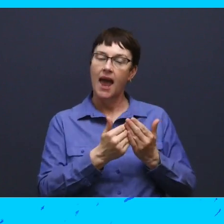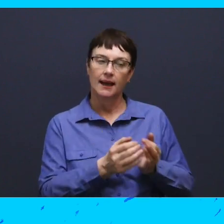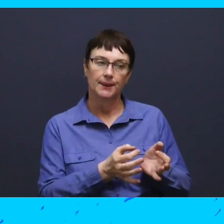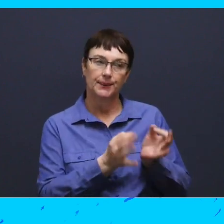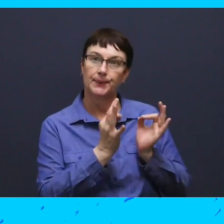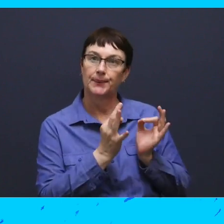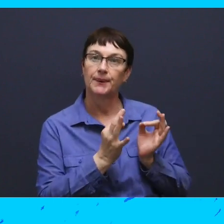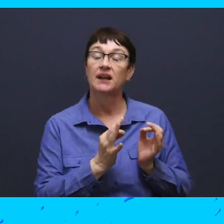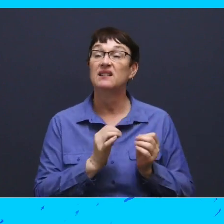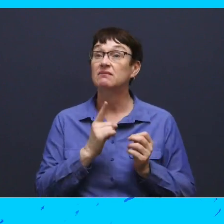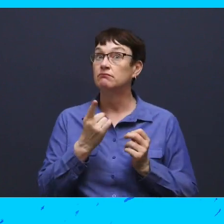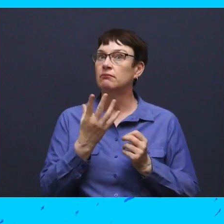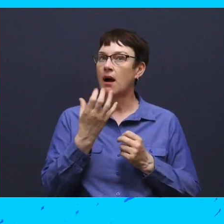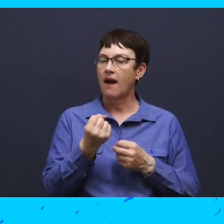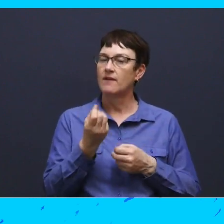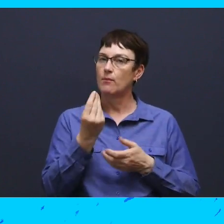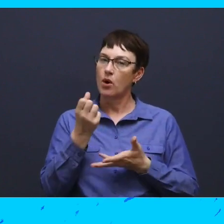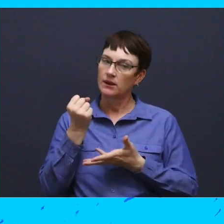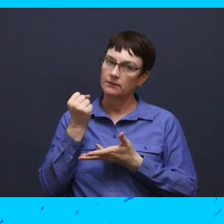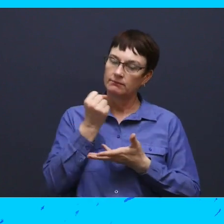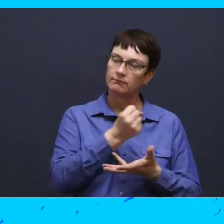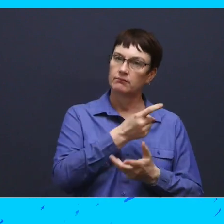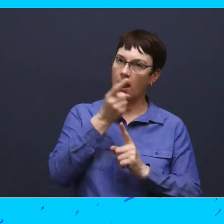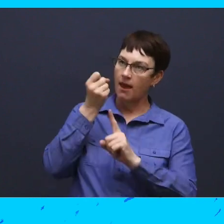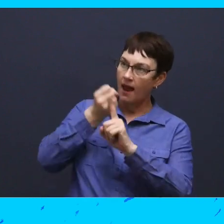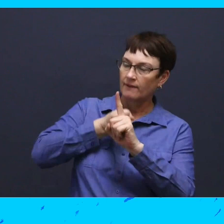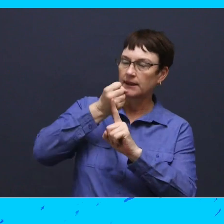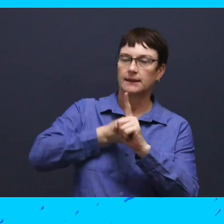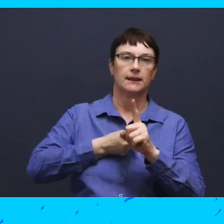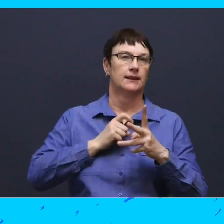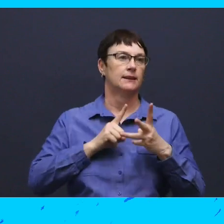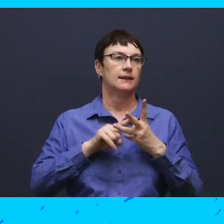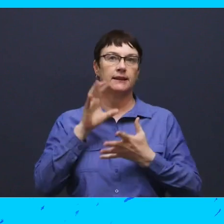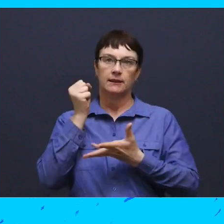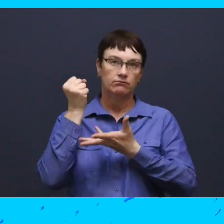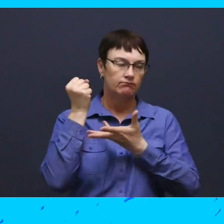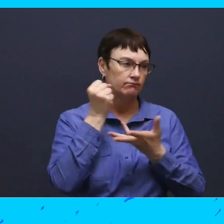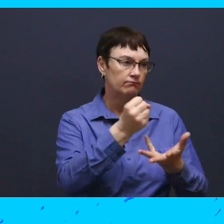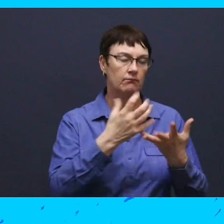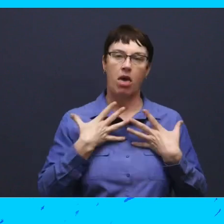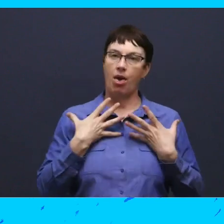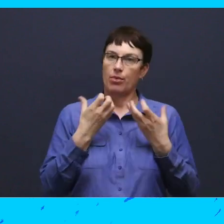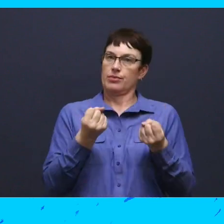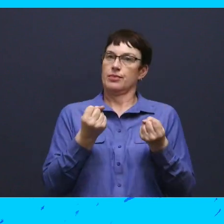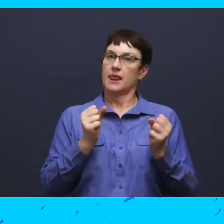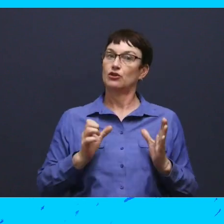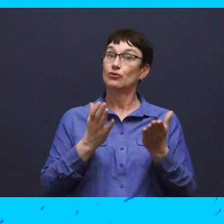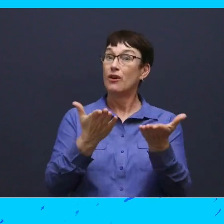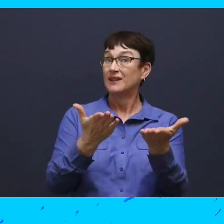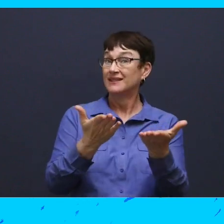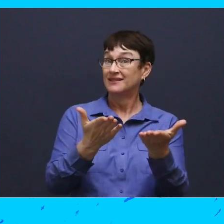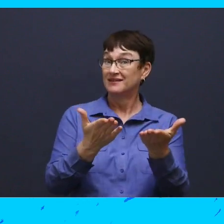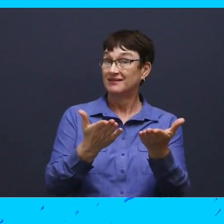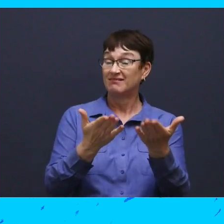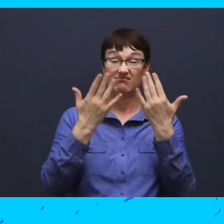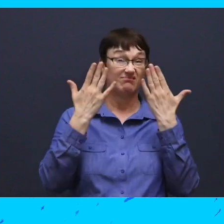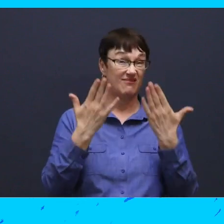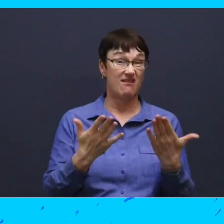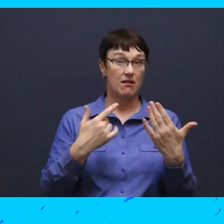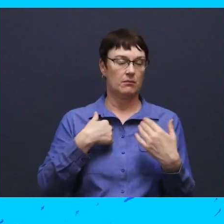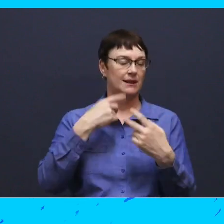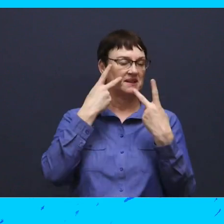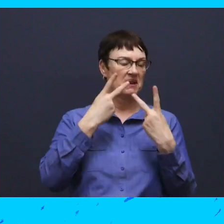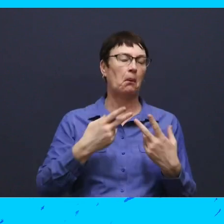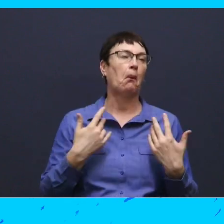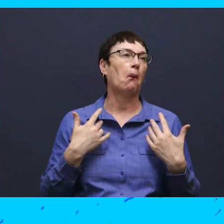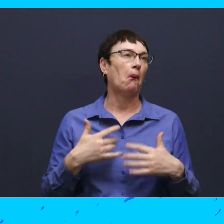qui mette en œuvre des services de santé